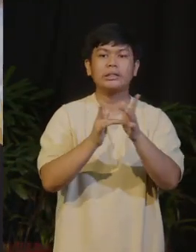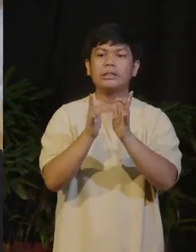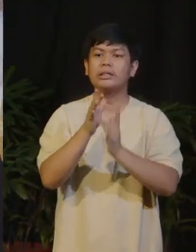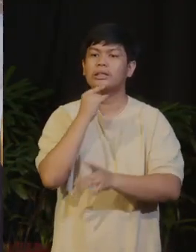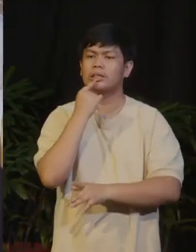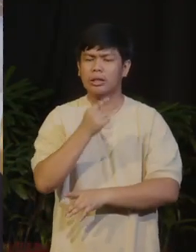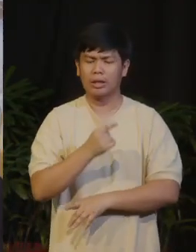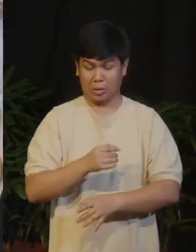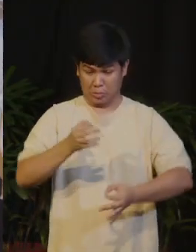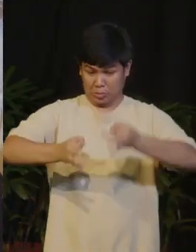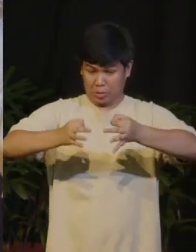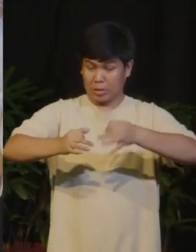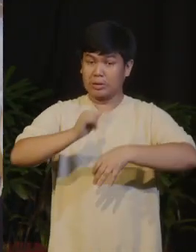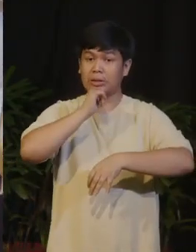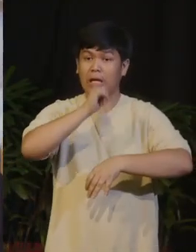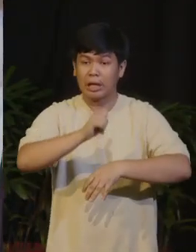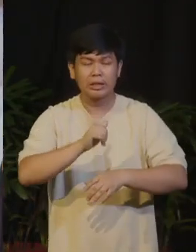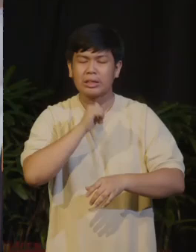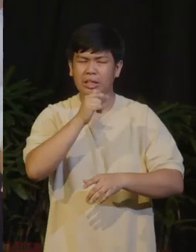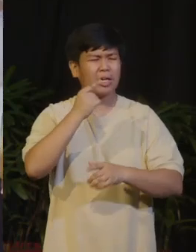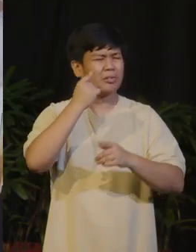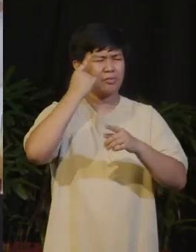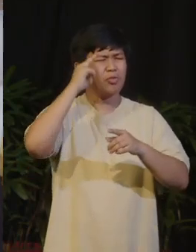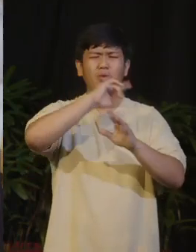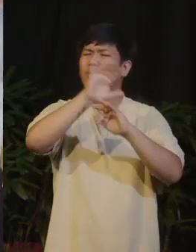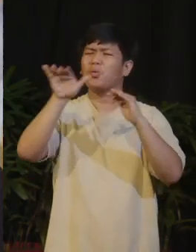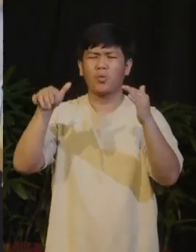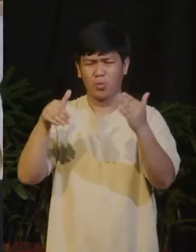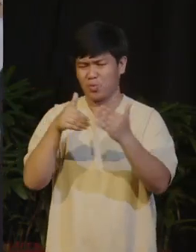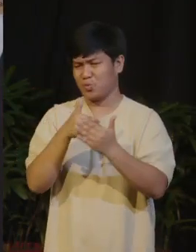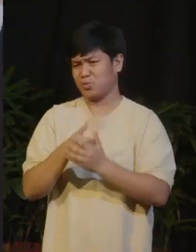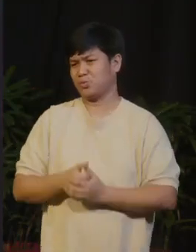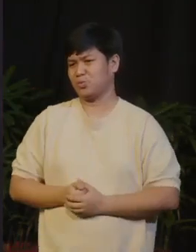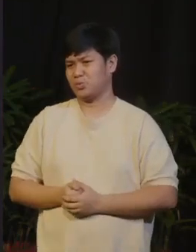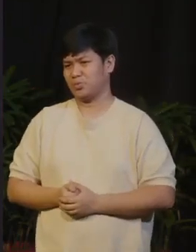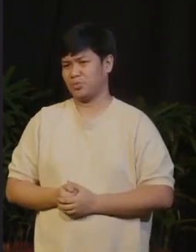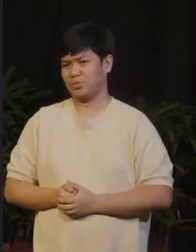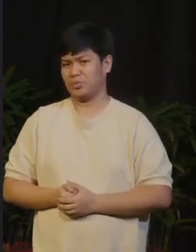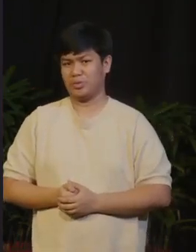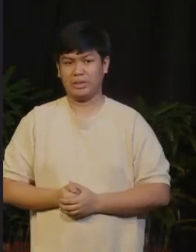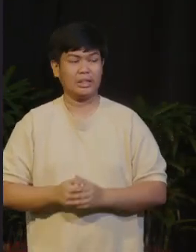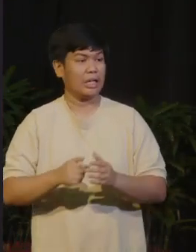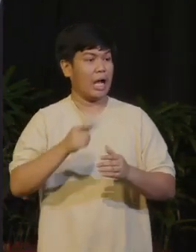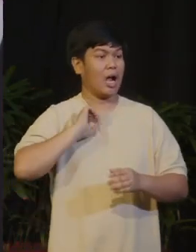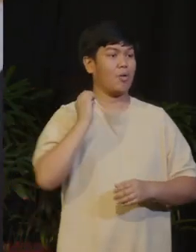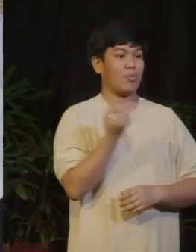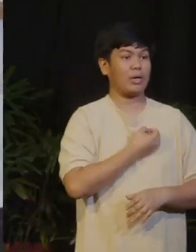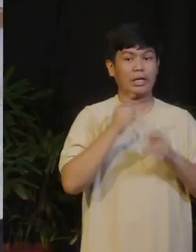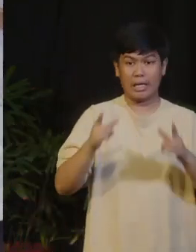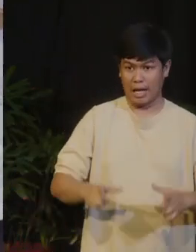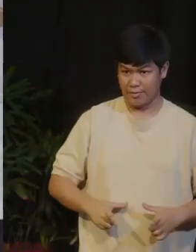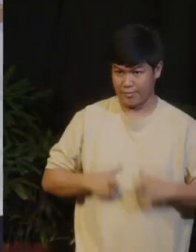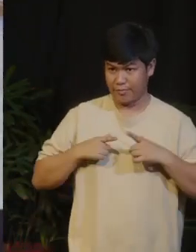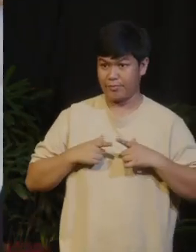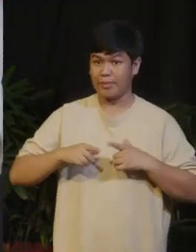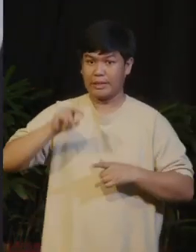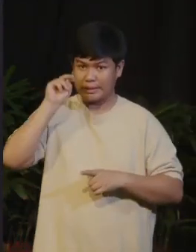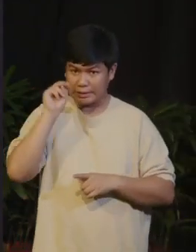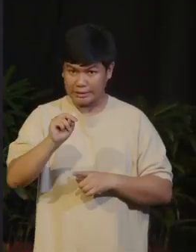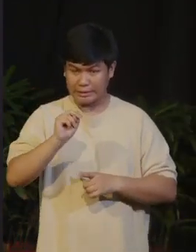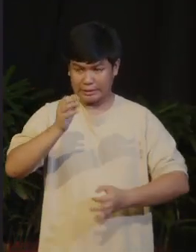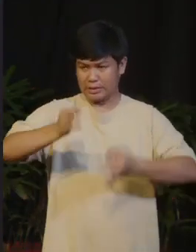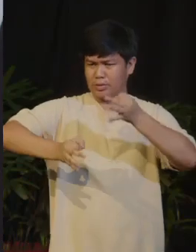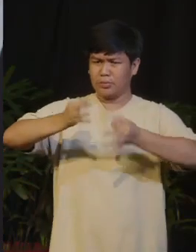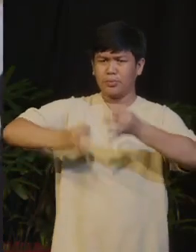yung judge not. At alam naman din natin, makikita natin na sa ating buhay, kailangan nating